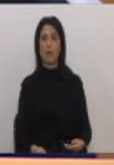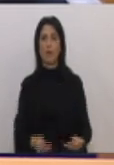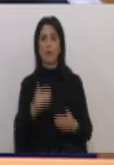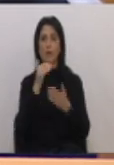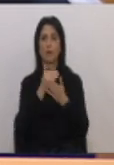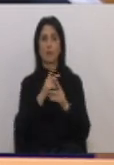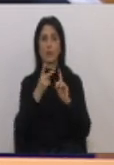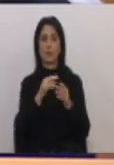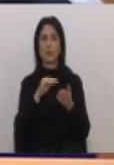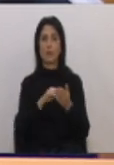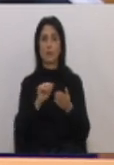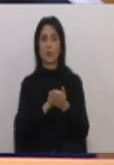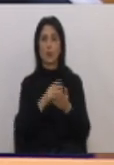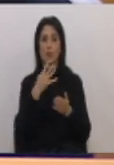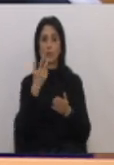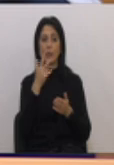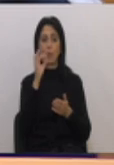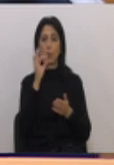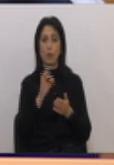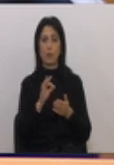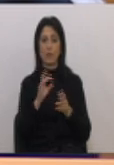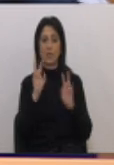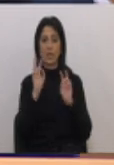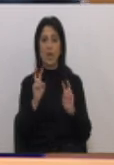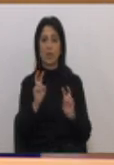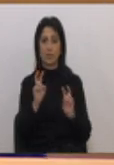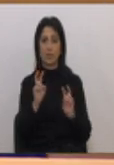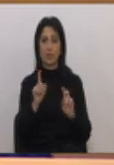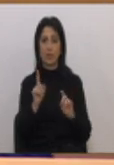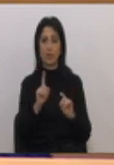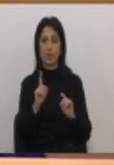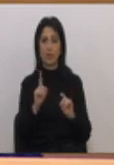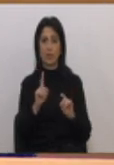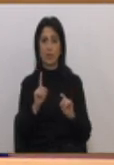meure. Chatere tim documente ormuz da 100% dar cuit ragat.